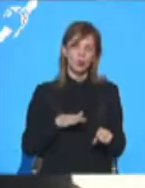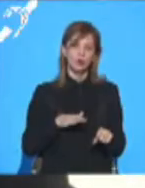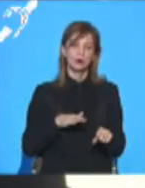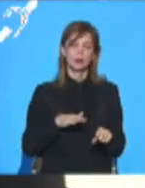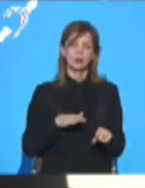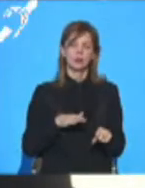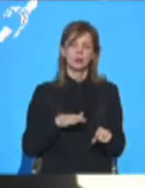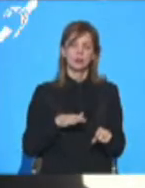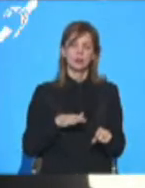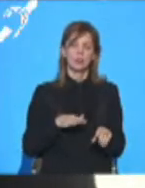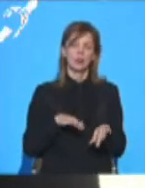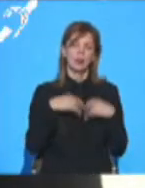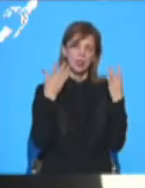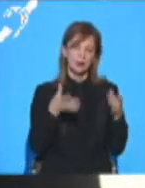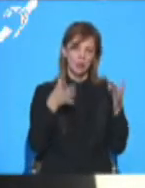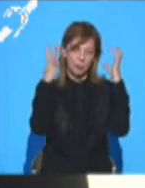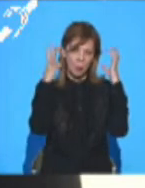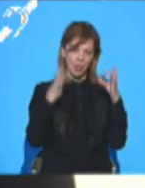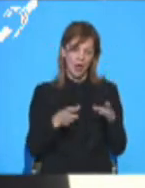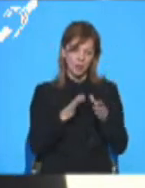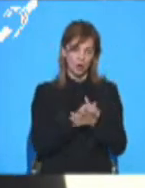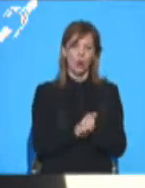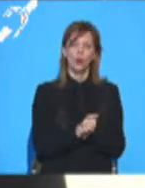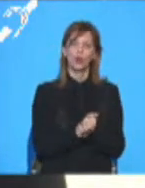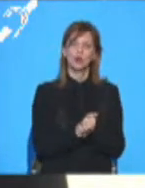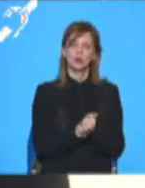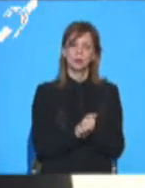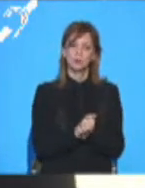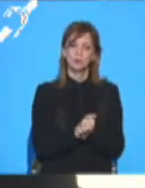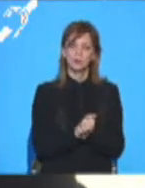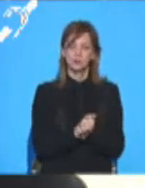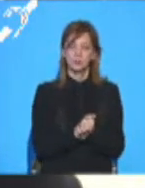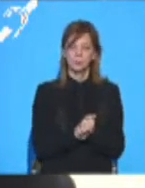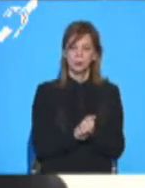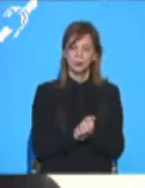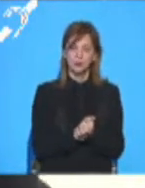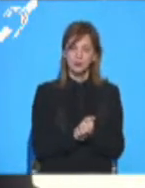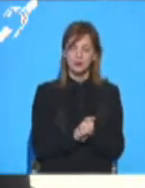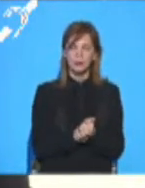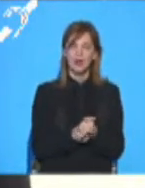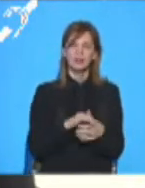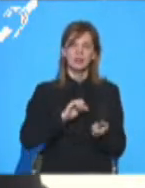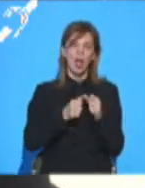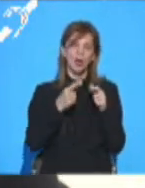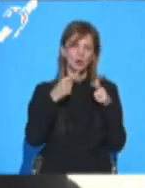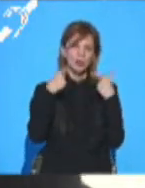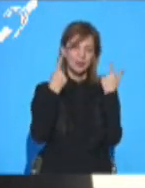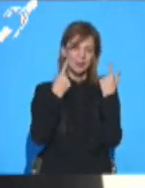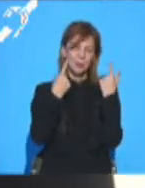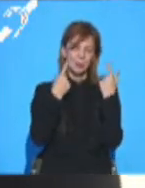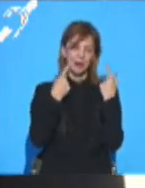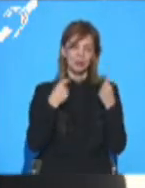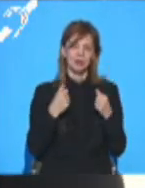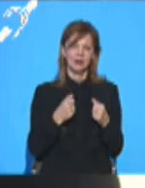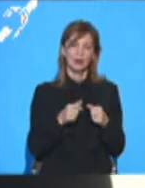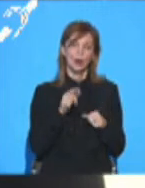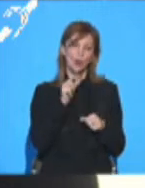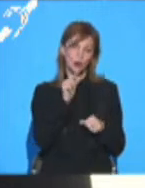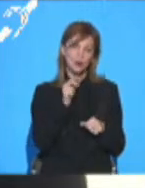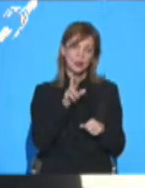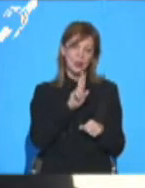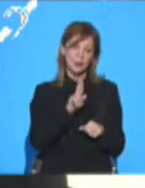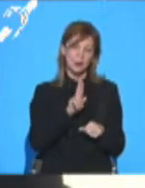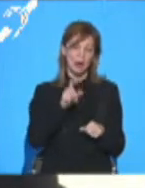calitatea noastră de mesageri ai moșului, să le aducem un zâmbet pe chip, un strop de speranță